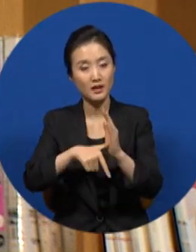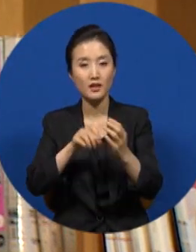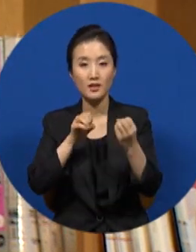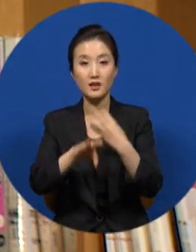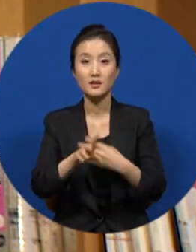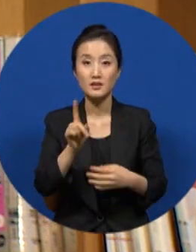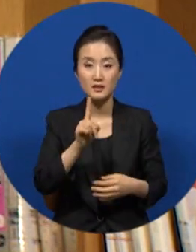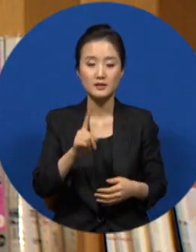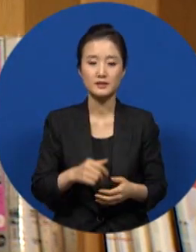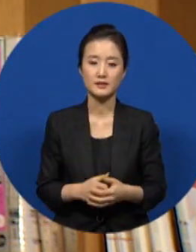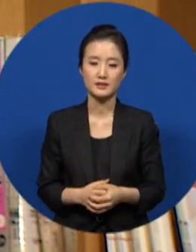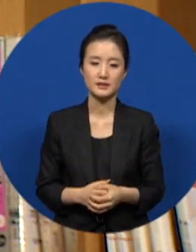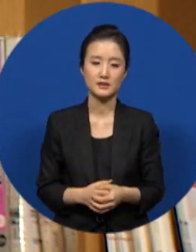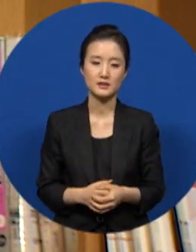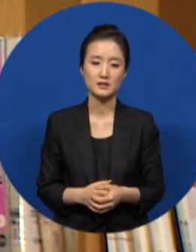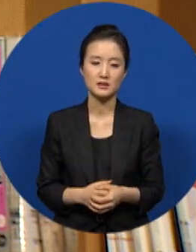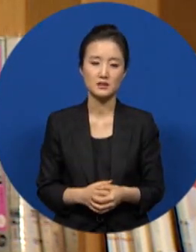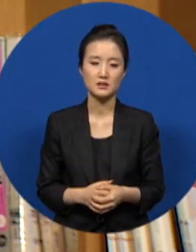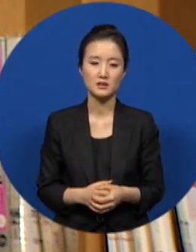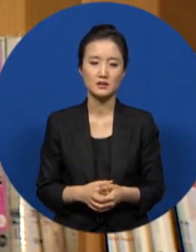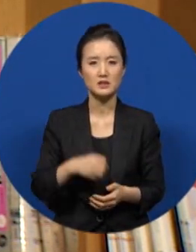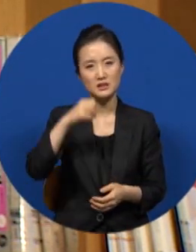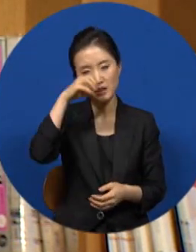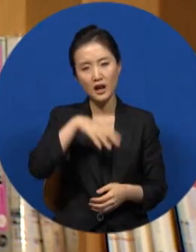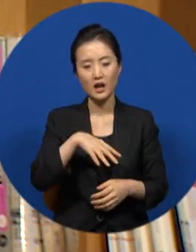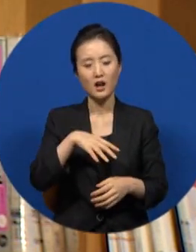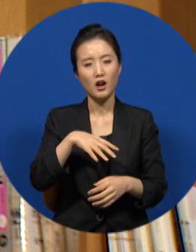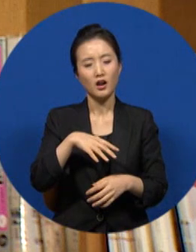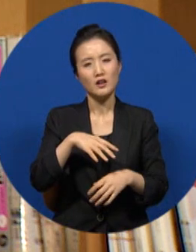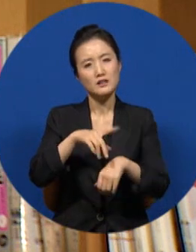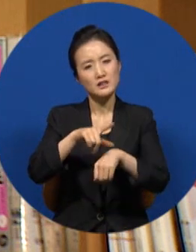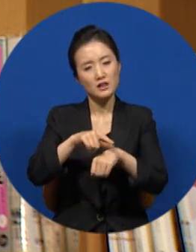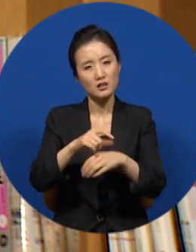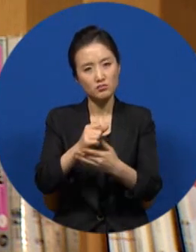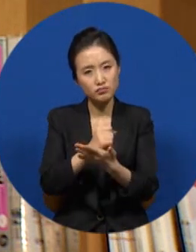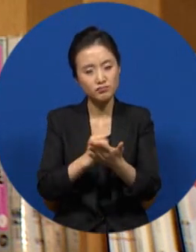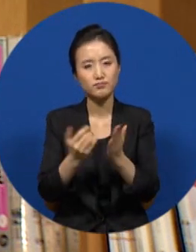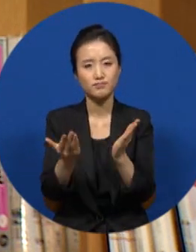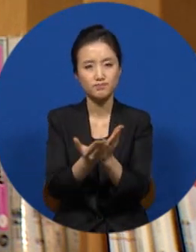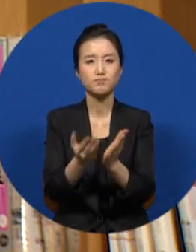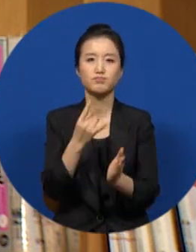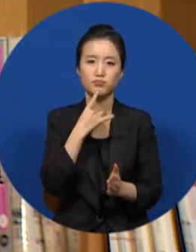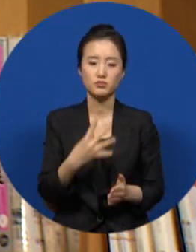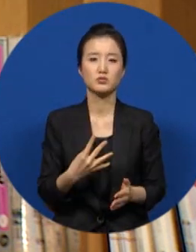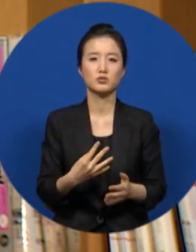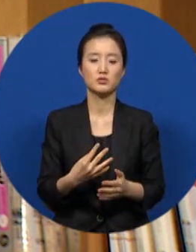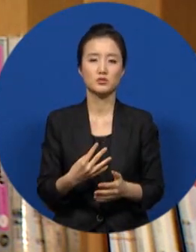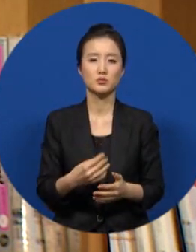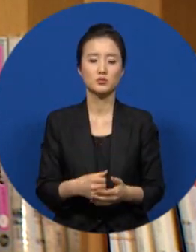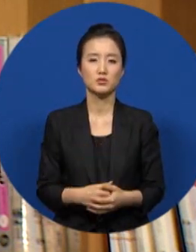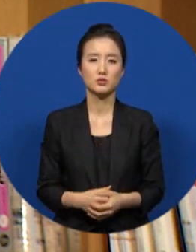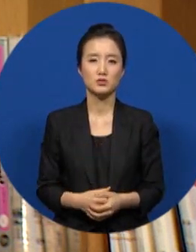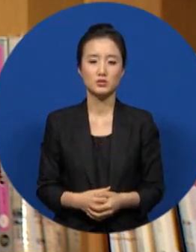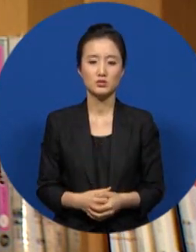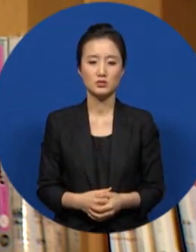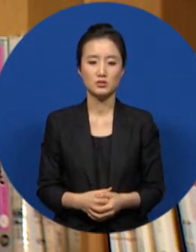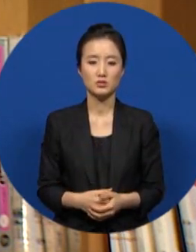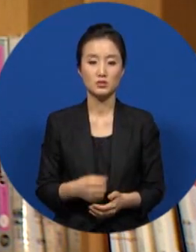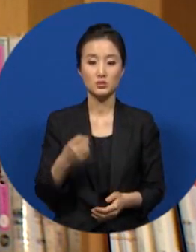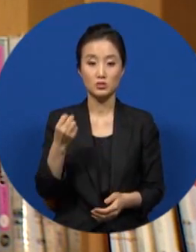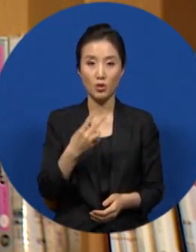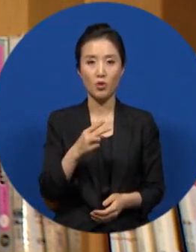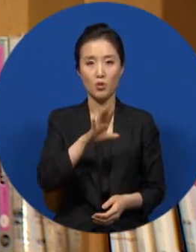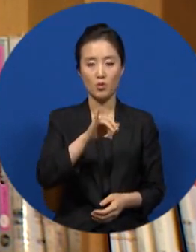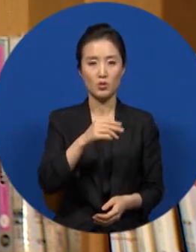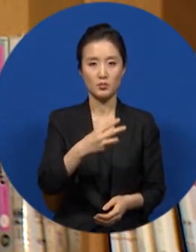답변을 합니다. 그냥 타이밍이 맞았어요. 그냥 시운이 맞았던 것 뿐입니다. 이렇게 얘기를 해요. 그리고 빌 게이츠의 어록은